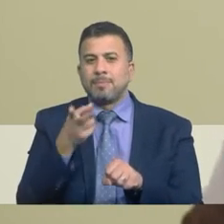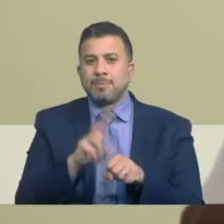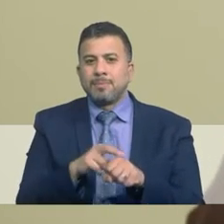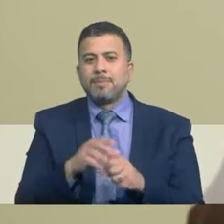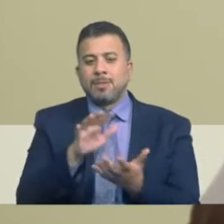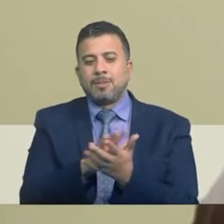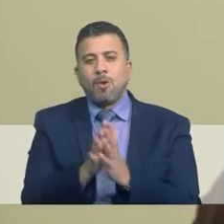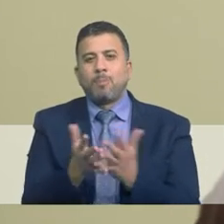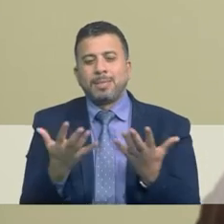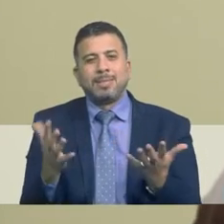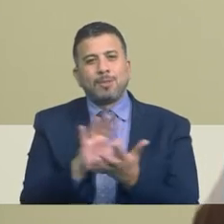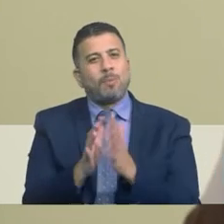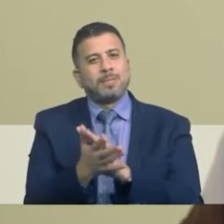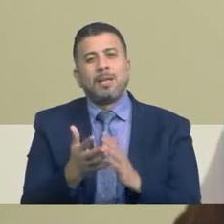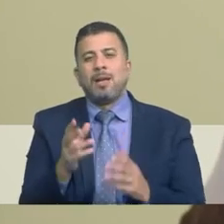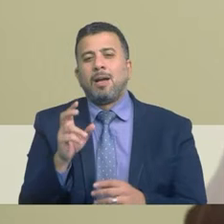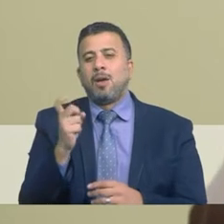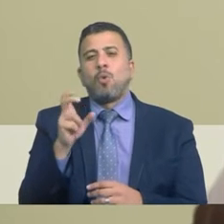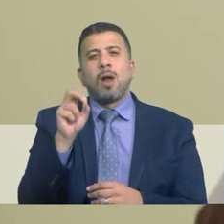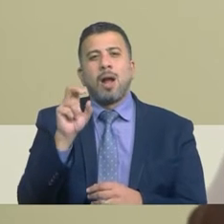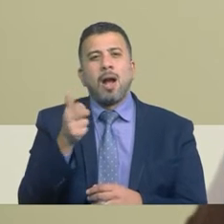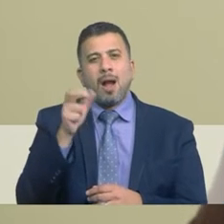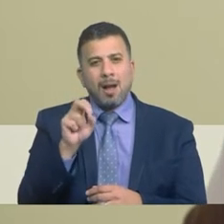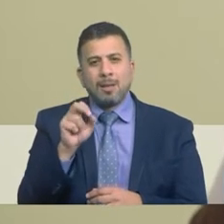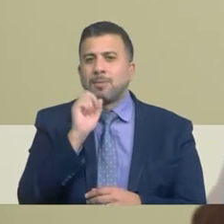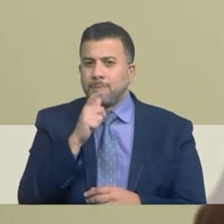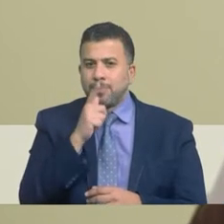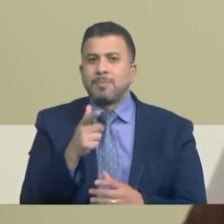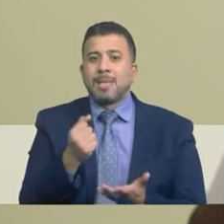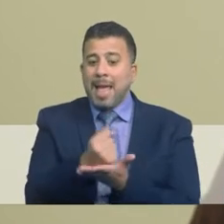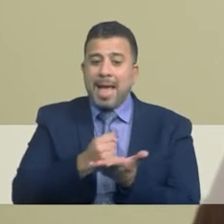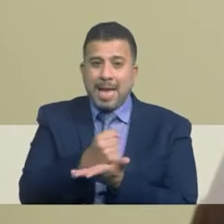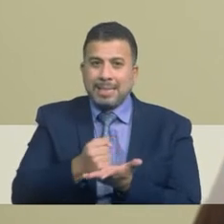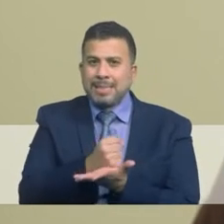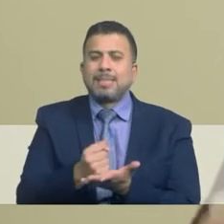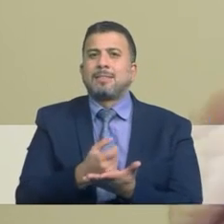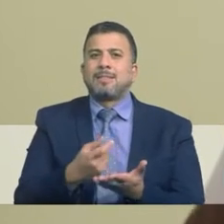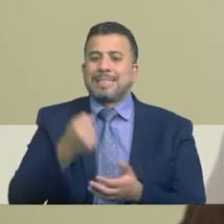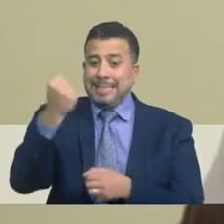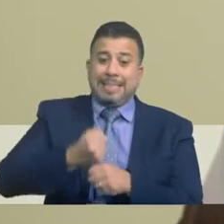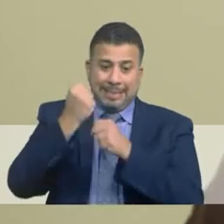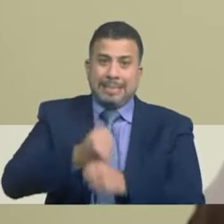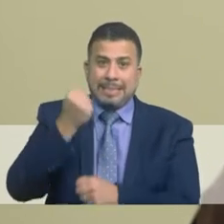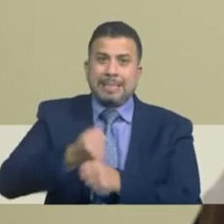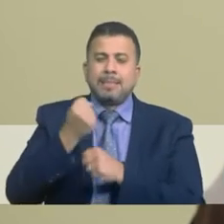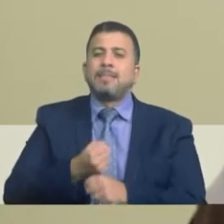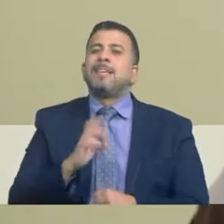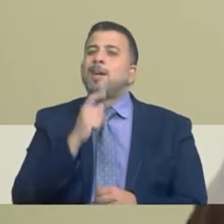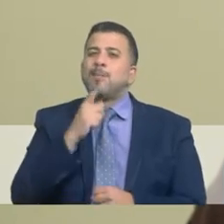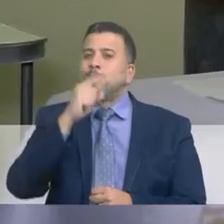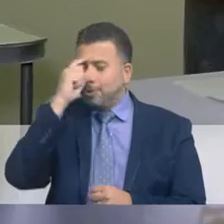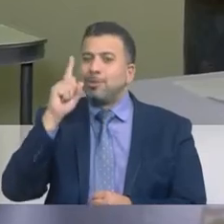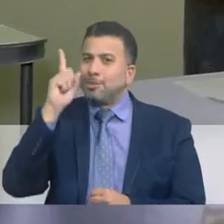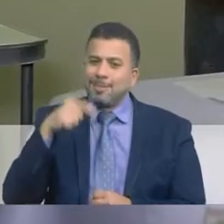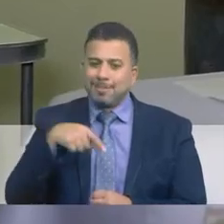خبز رقاق، وإن شاء الله نحن بادعين بنجيب الهريس، بنجيب الثريد، بنجيب الرقاق إن شاء الله